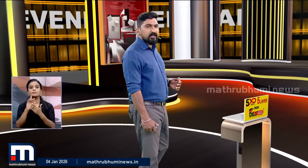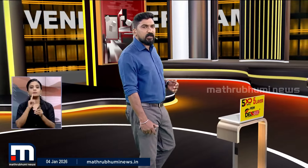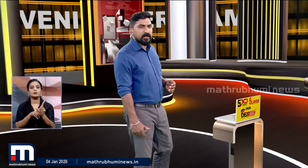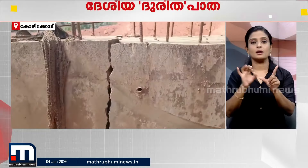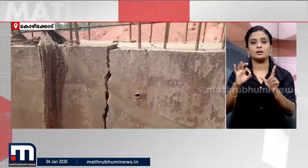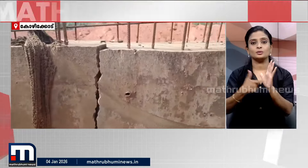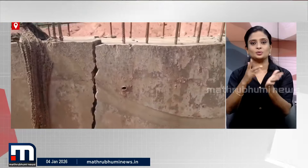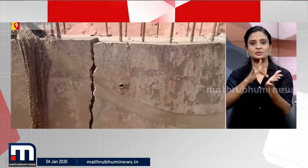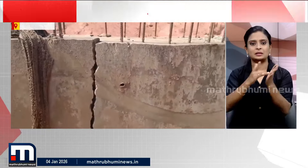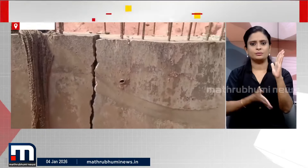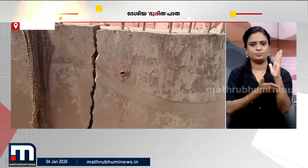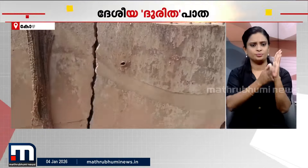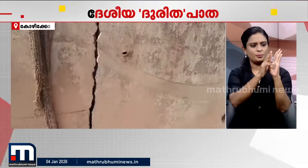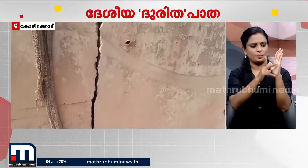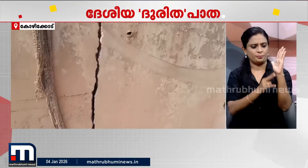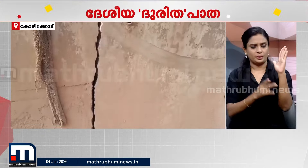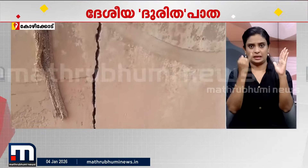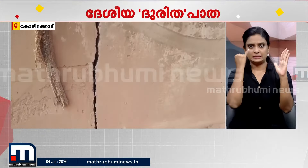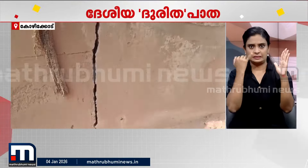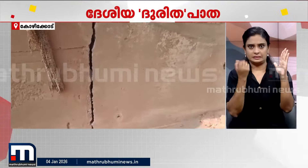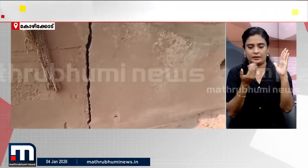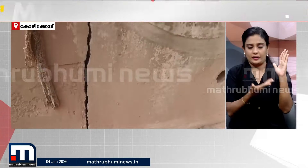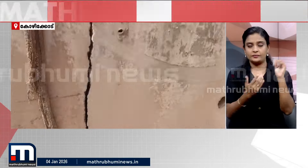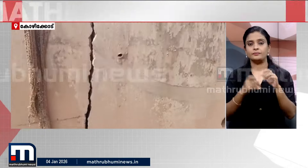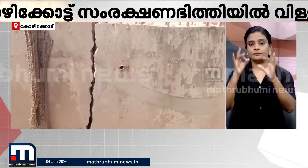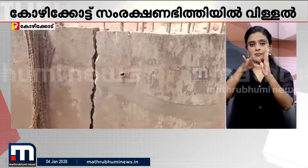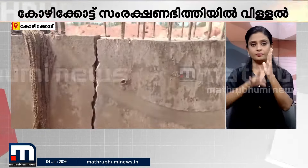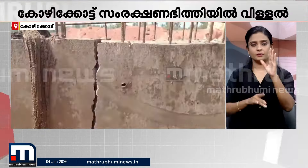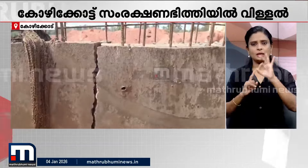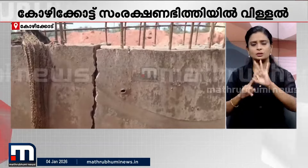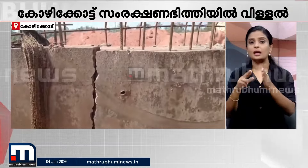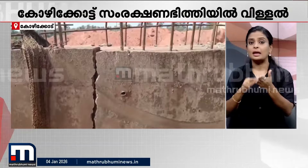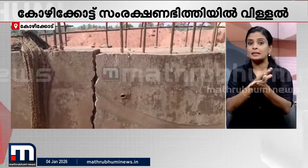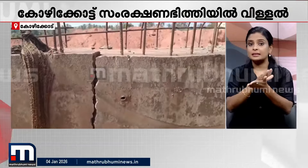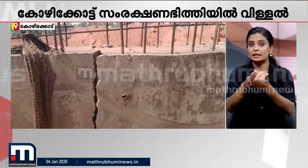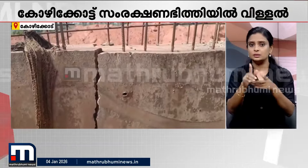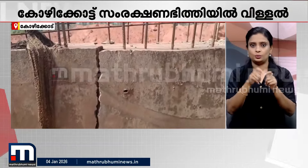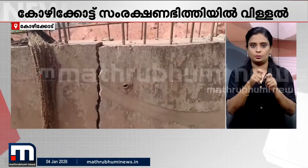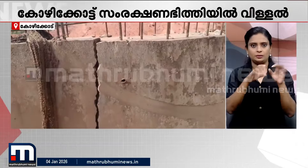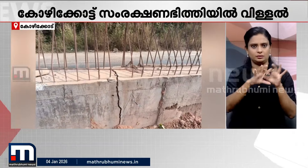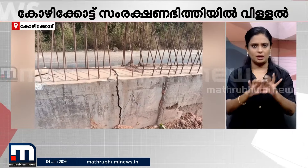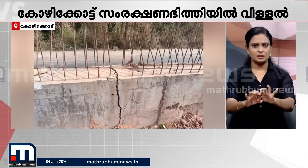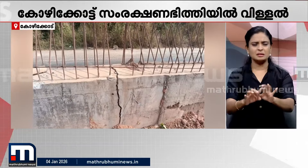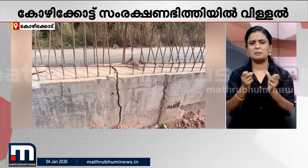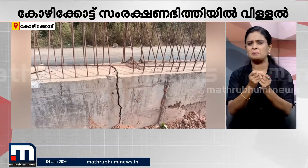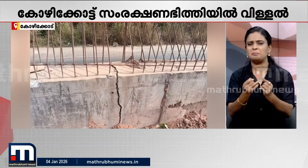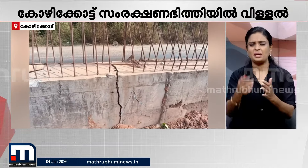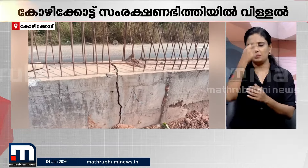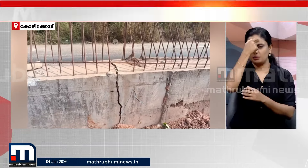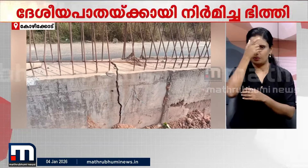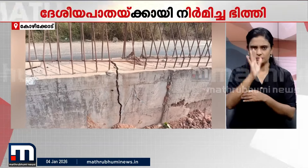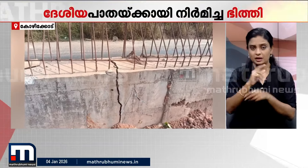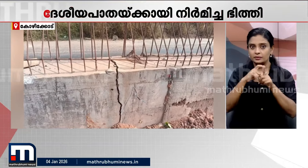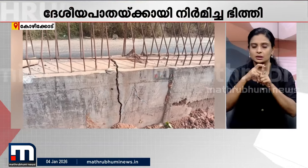ഭിത്തിയിൽ വിള്ളലുണ്ടായത്. ഇന്ത്യാസ് കരീം വിവരങ്ങളുമായി. ഇന്ത്യാസ്, ദേശീയപാതയിലെ ജോലികളുമായി ബന്ധപ്പെട്ട് വലിയ ആക്ഷേപങ്ങളുണ്ട്. അപകടകരമായ